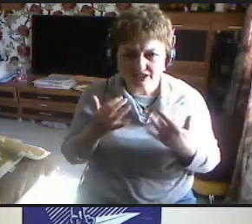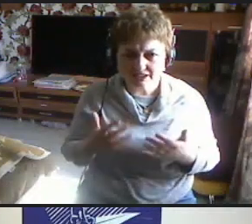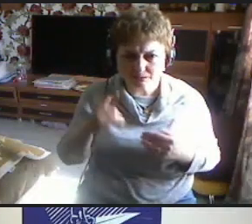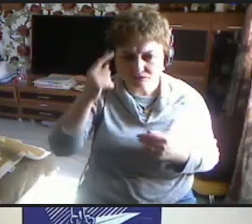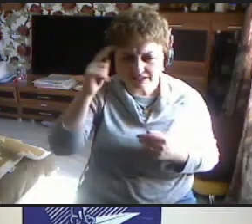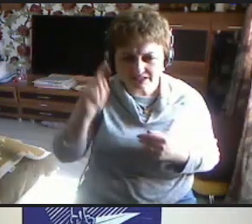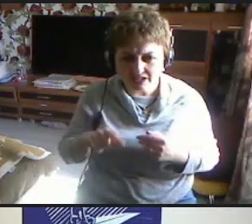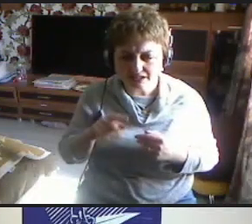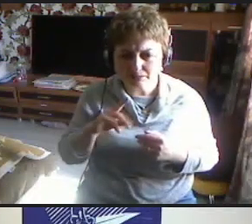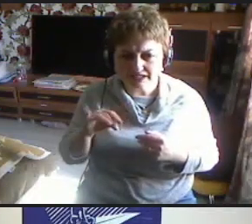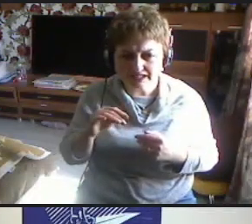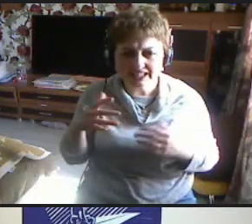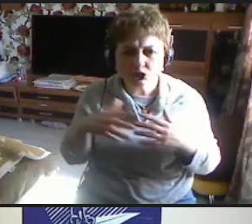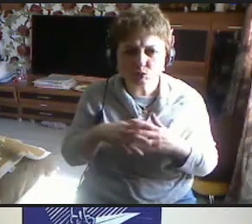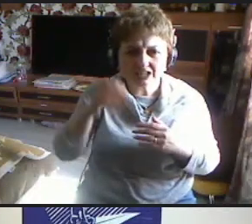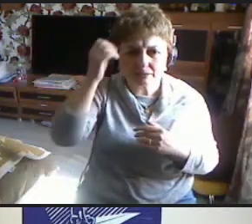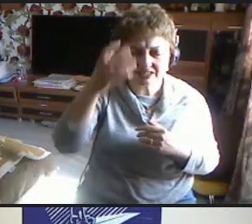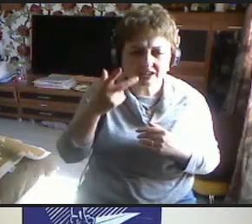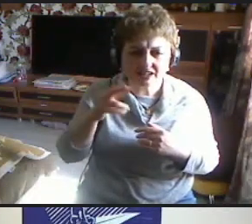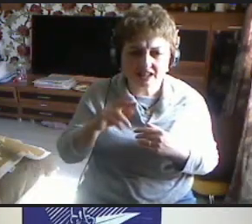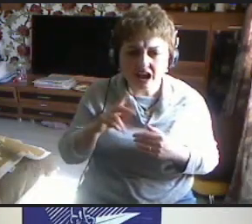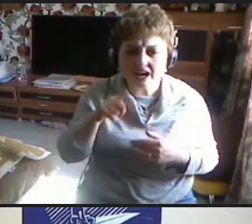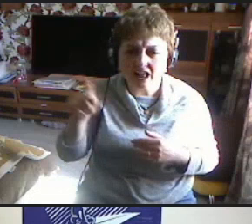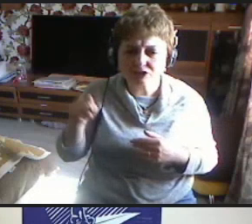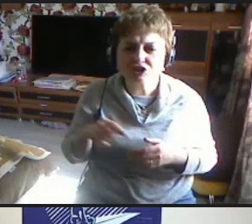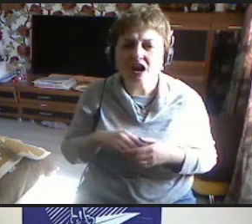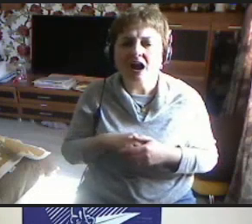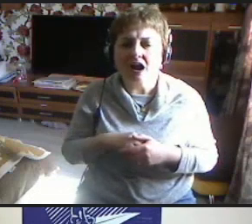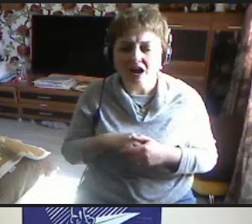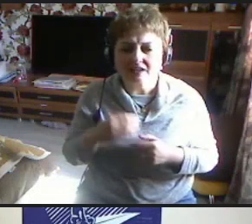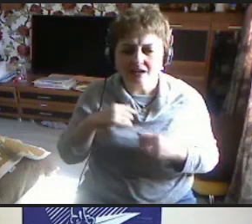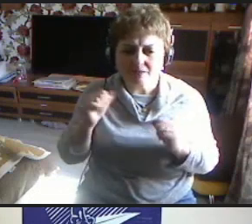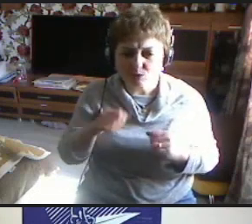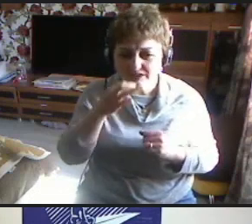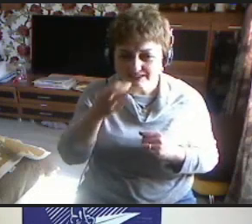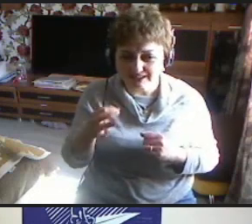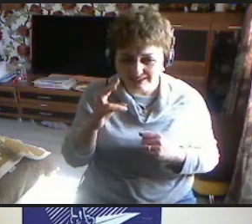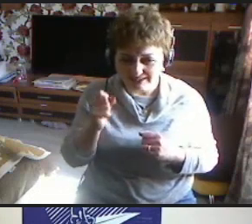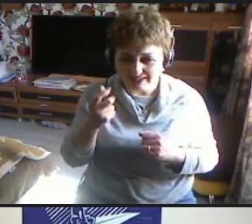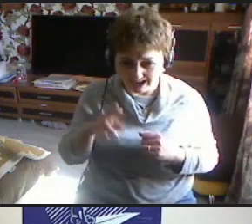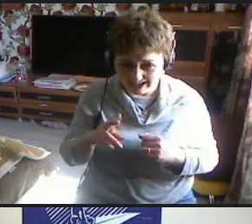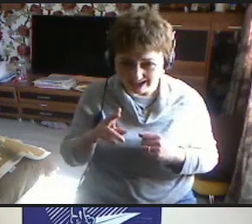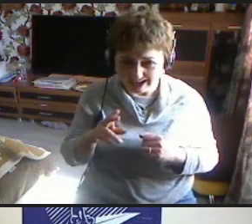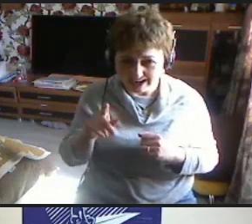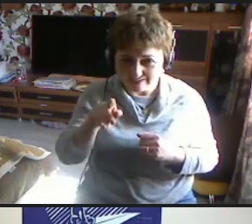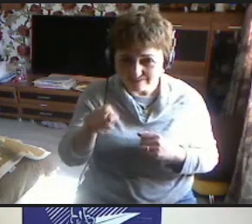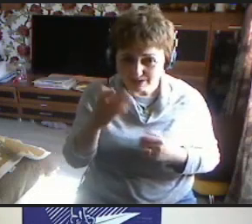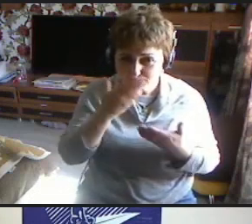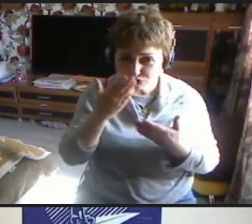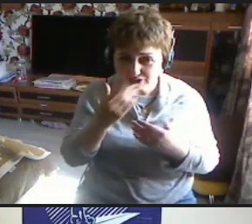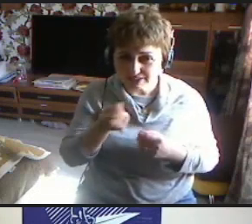в образовании для галочки. Ага! Ну, я могу сказать, Наталья, дорогая, а вы вообще почитайте немножко еще об